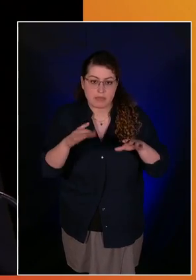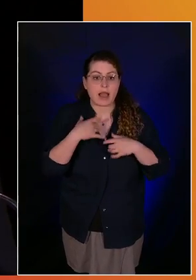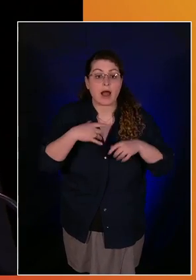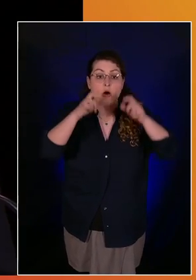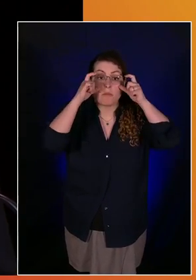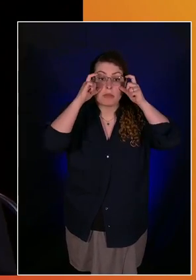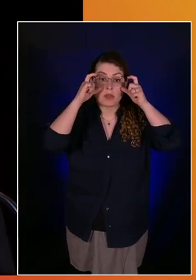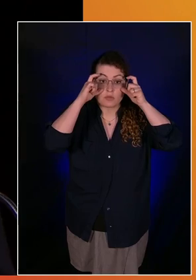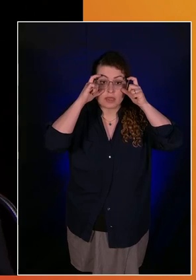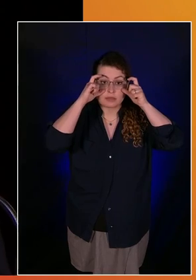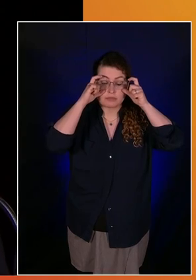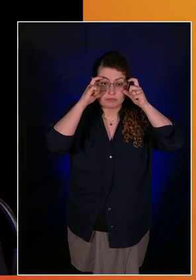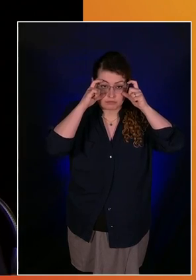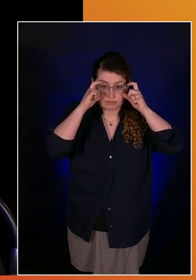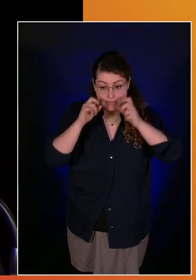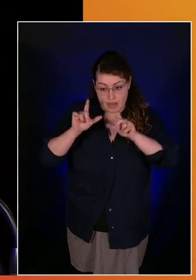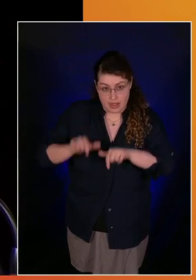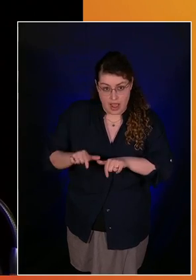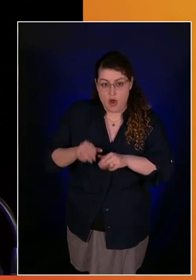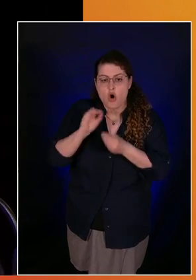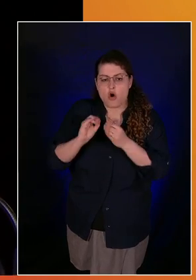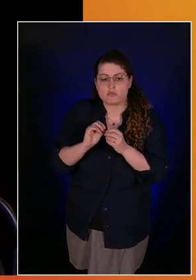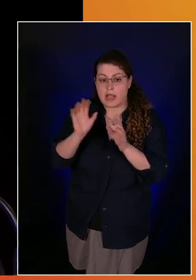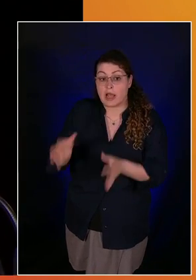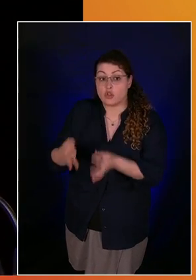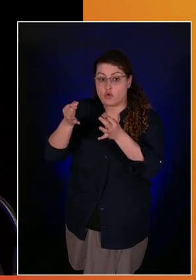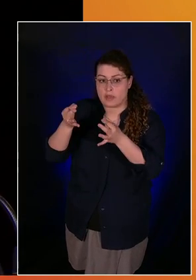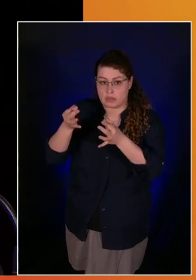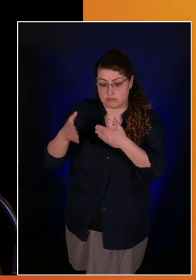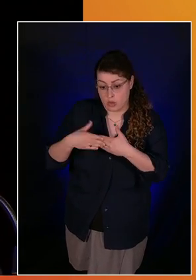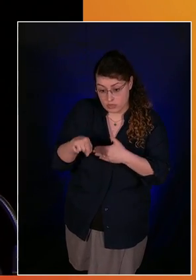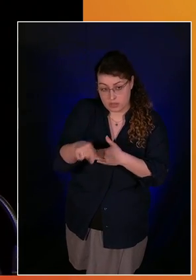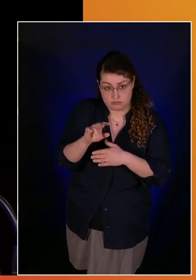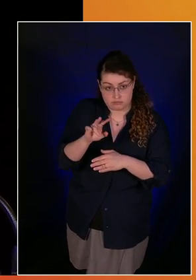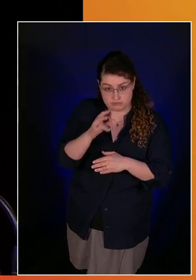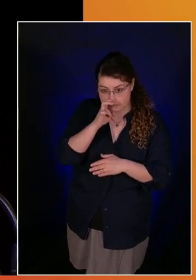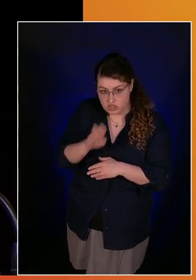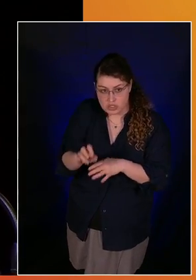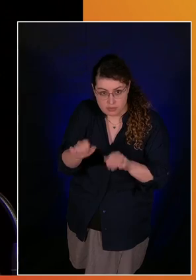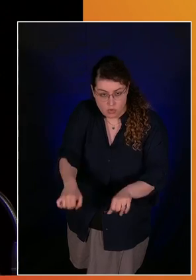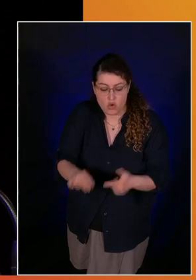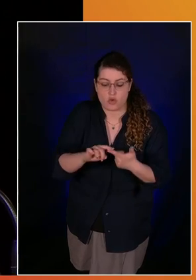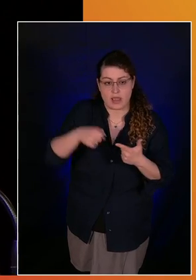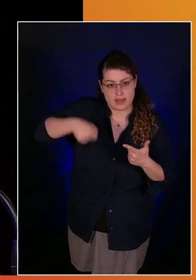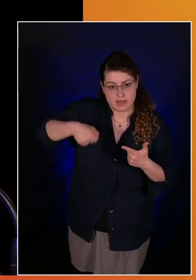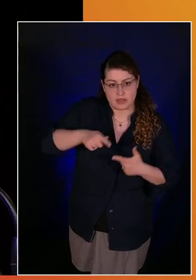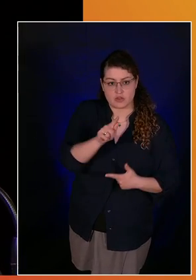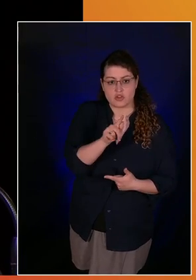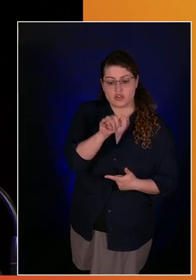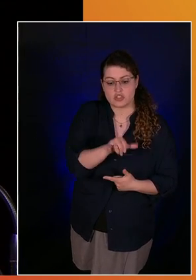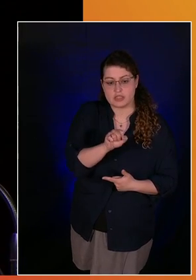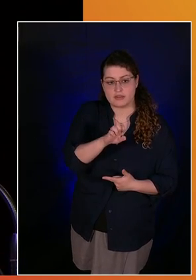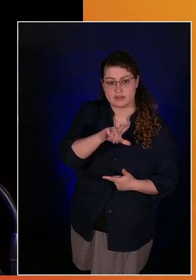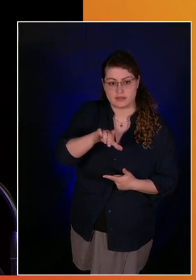lunettes est à récupérer aux objets trouvés au pied de la tribune je rappelle que le sac de Giselle vidalet est